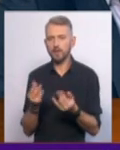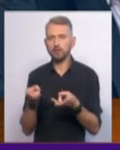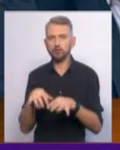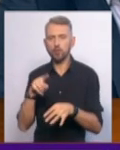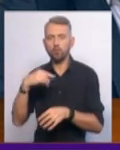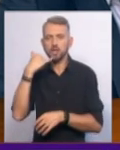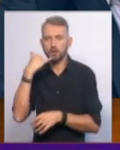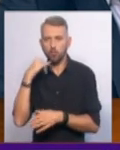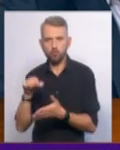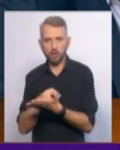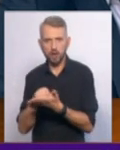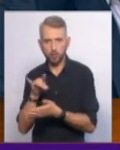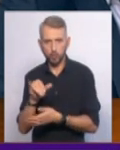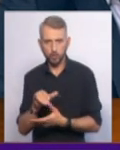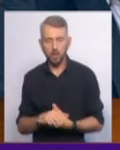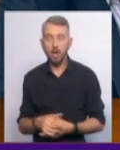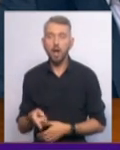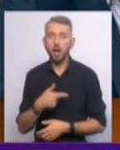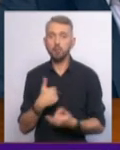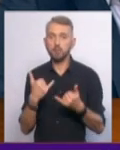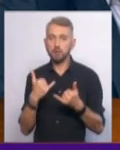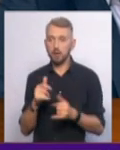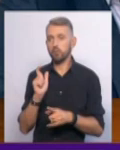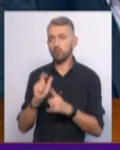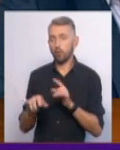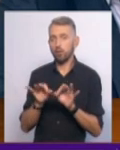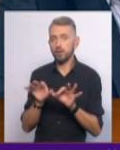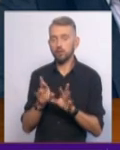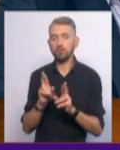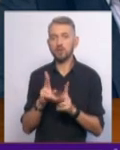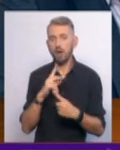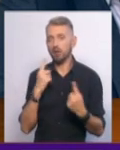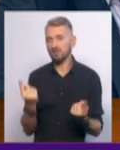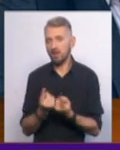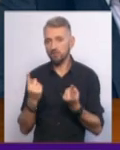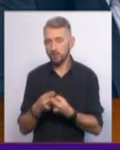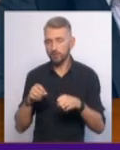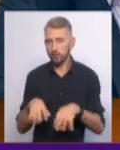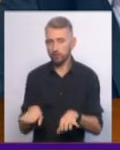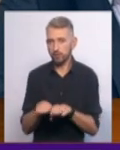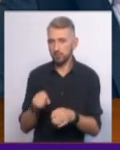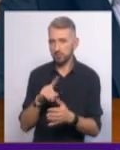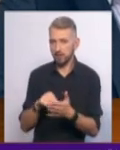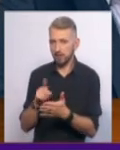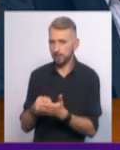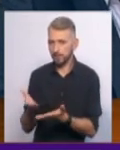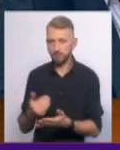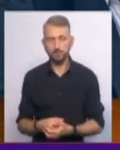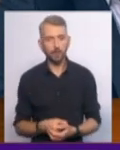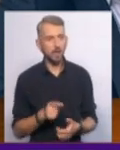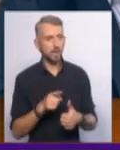телефону редактора обов'язково, а ми зараз в ефірі прокоментуємо, яким чином зазвичай вирішуються подібні питання. Прошу, пане Михайло. Ну,